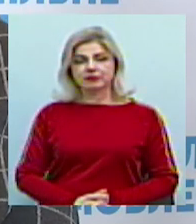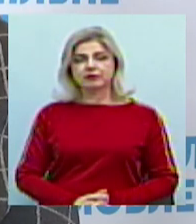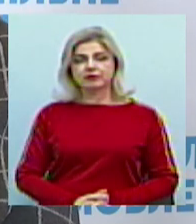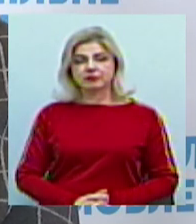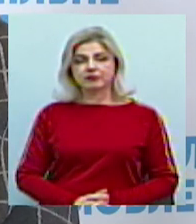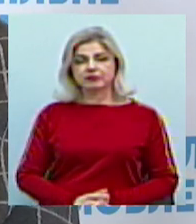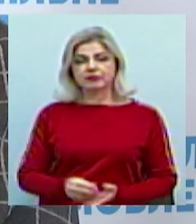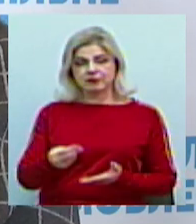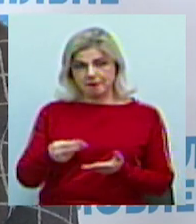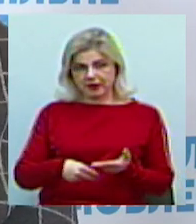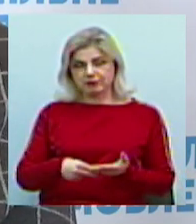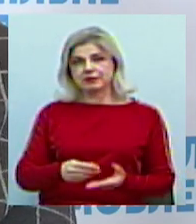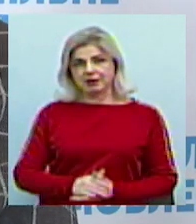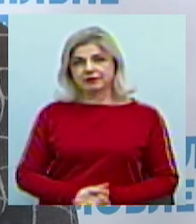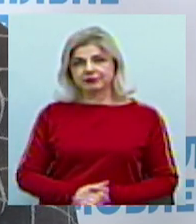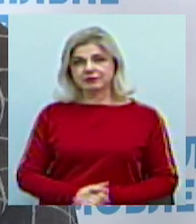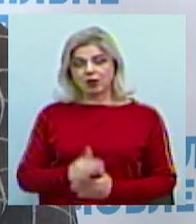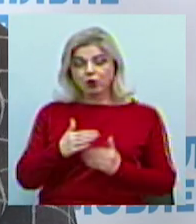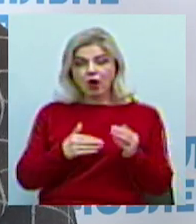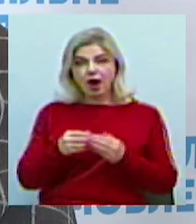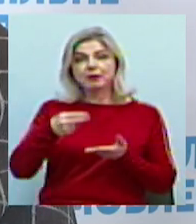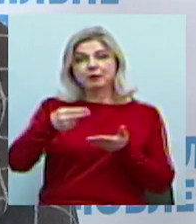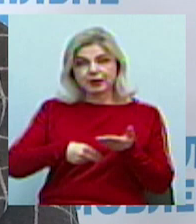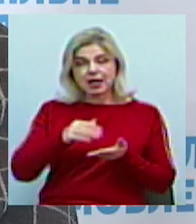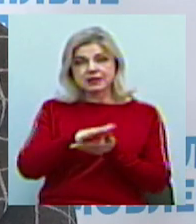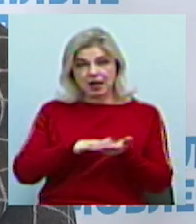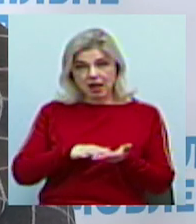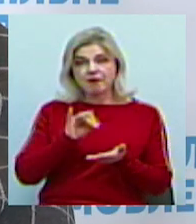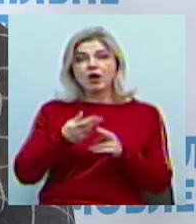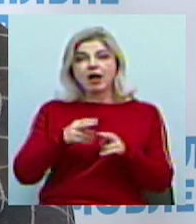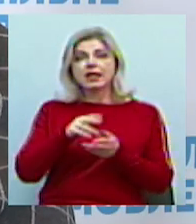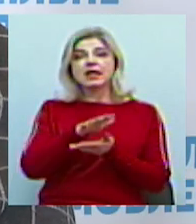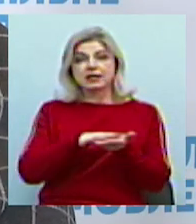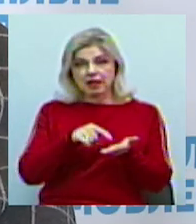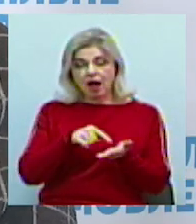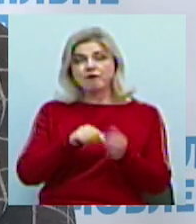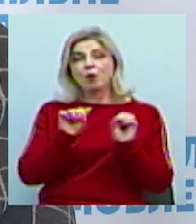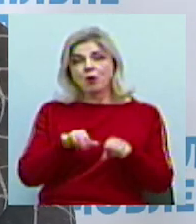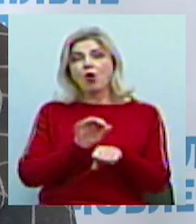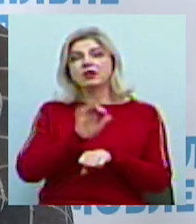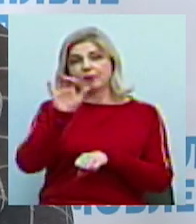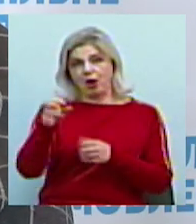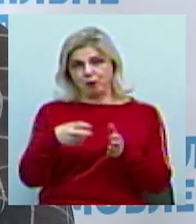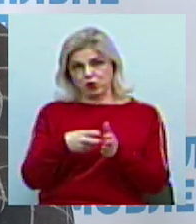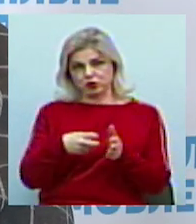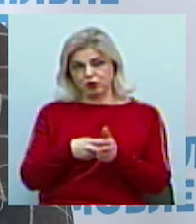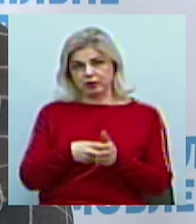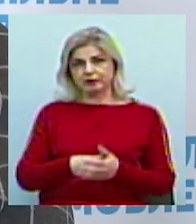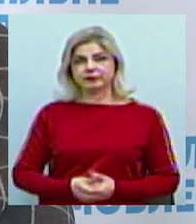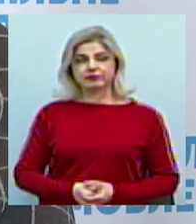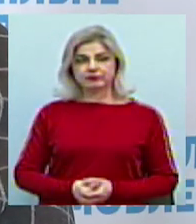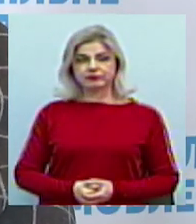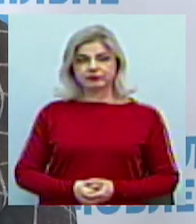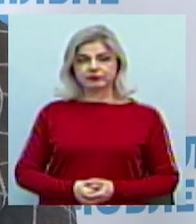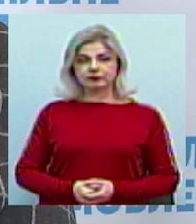понятно. Просто все, підписали, да, підписали. Власноруч підписали заяву і декларацію, для того, щоб вони мали силу документу. І, звичайно, направляйте,